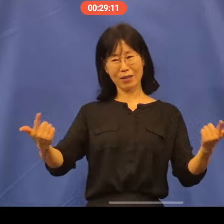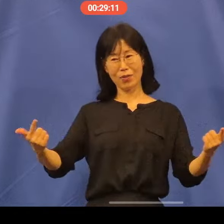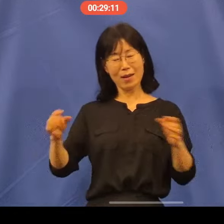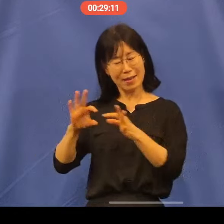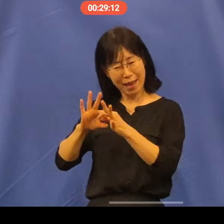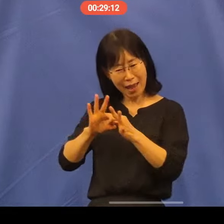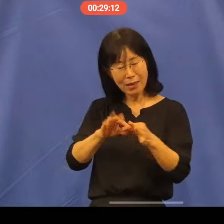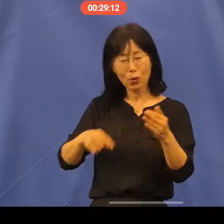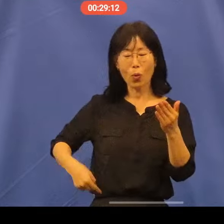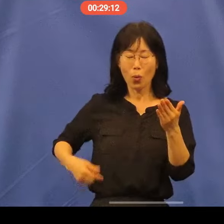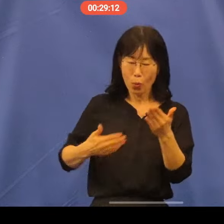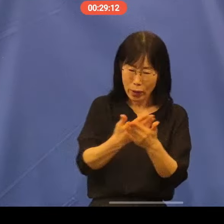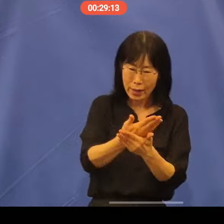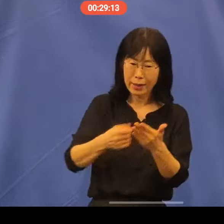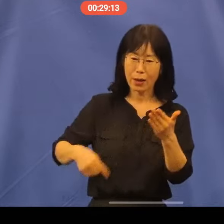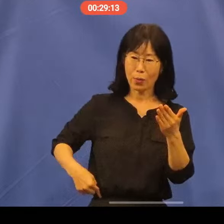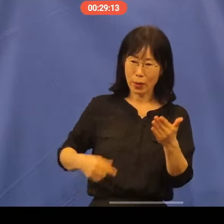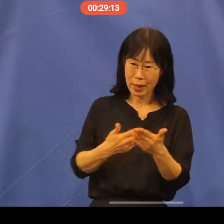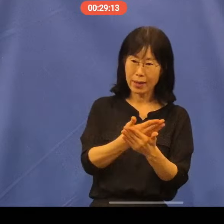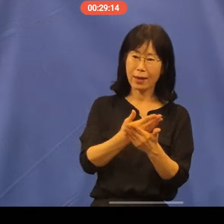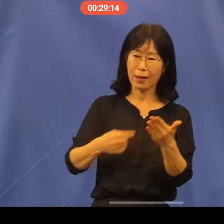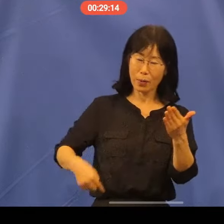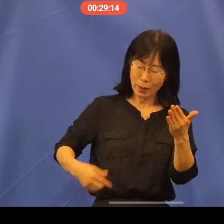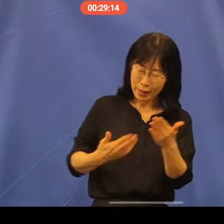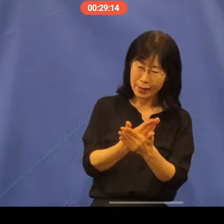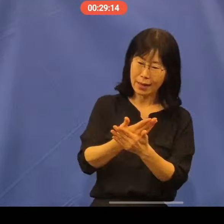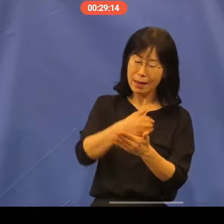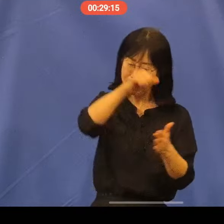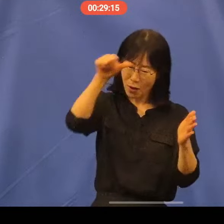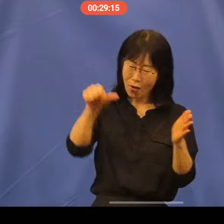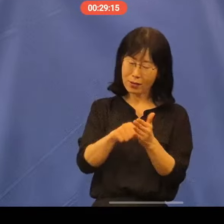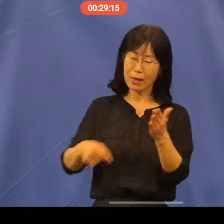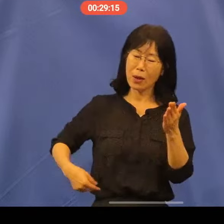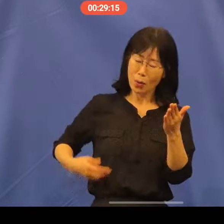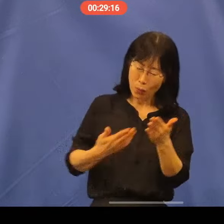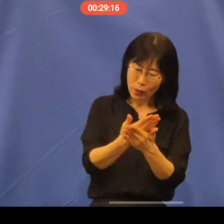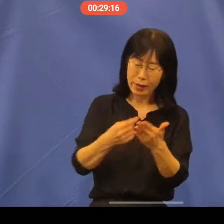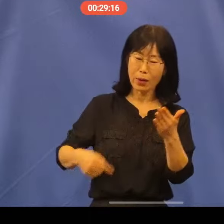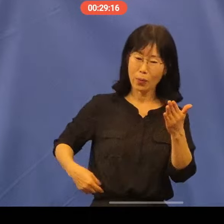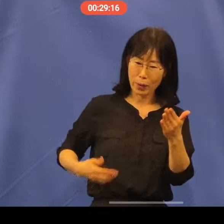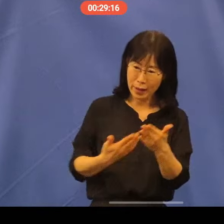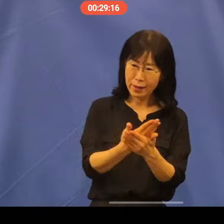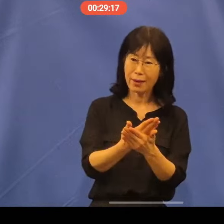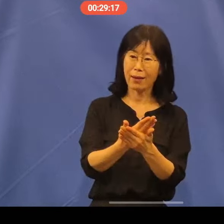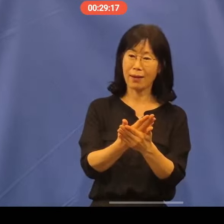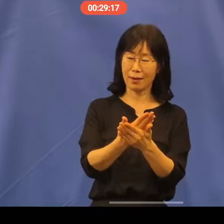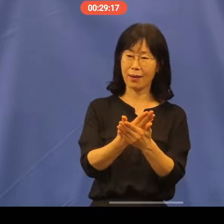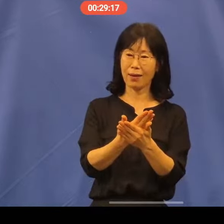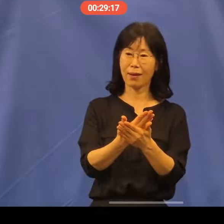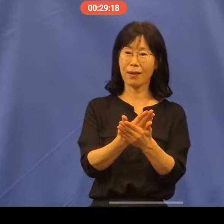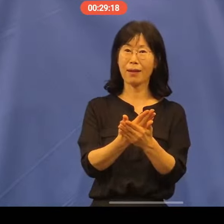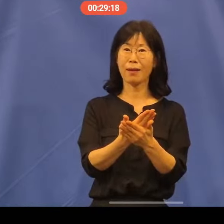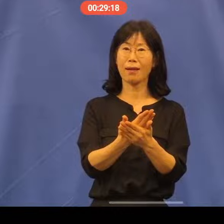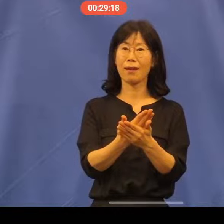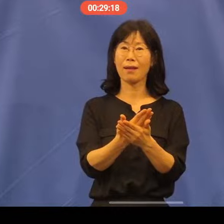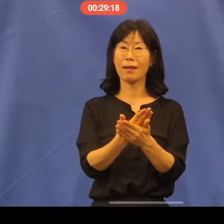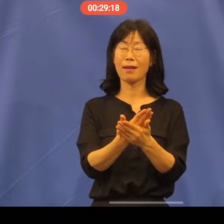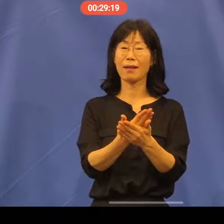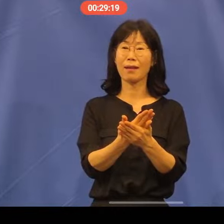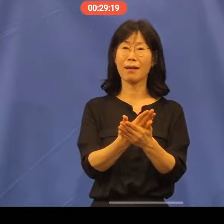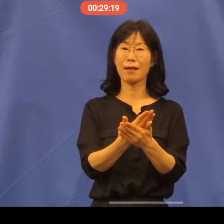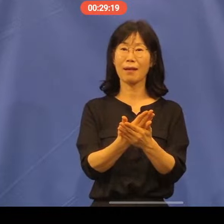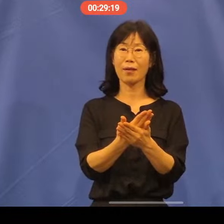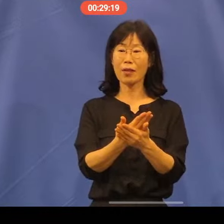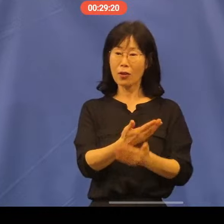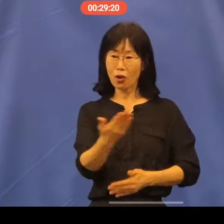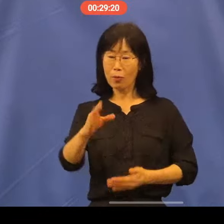끝없는 회개의 상태로 살았다는 거예요. 여기 핵심은 뭐냐? 회개의 상태예요. 이것은